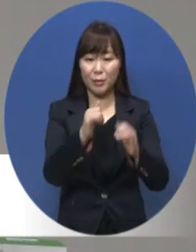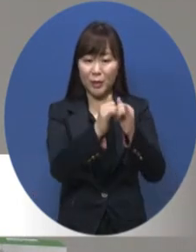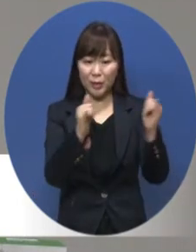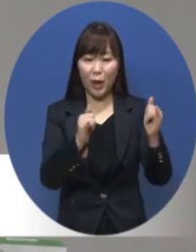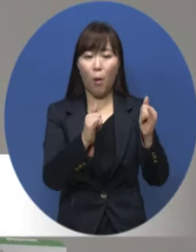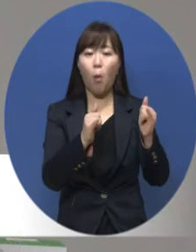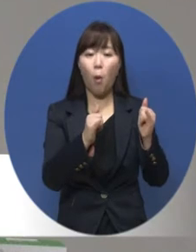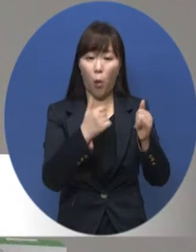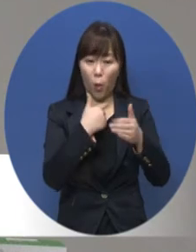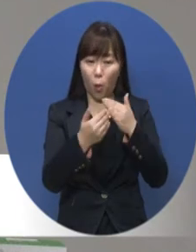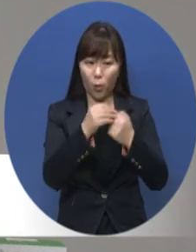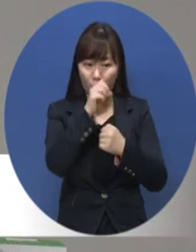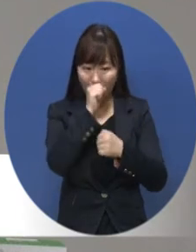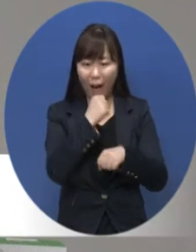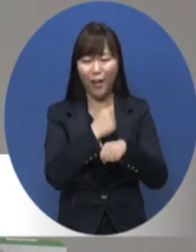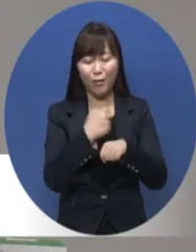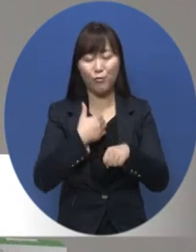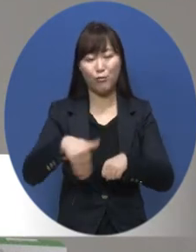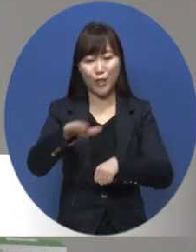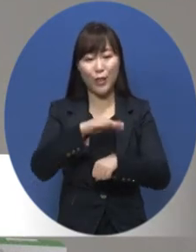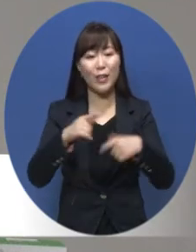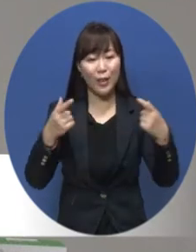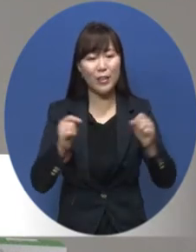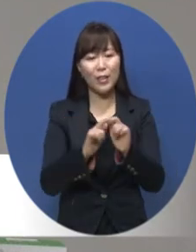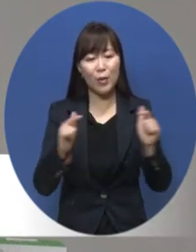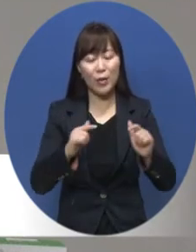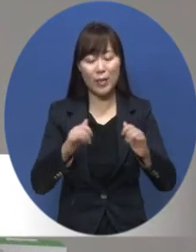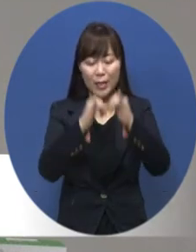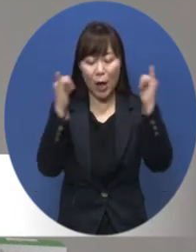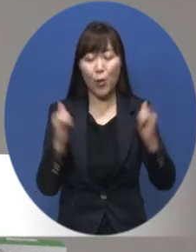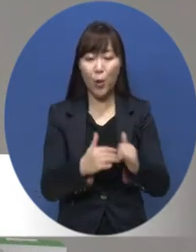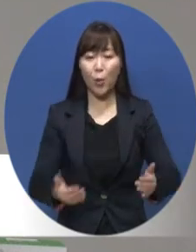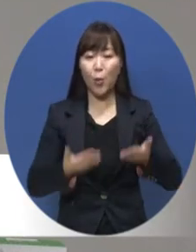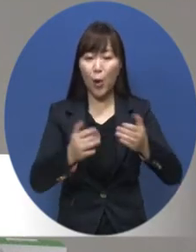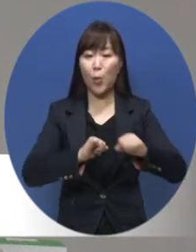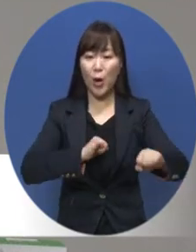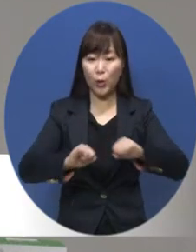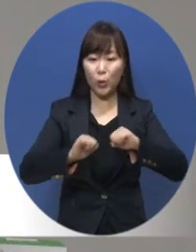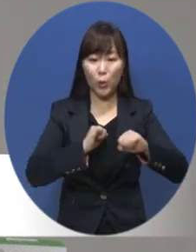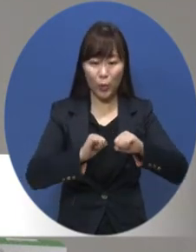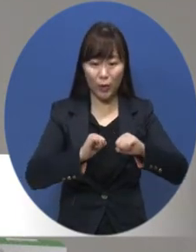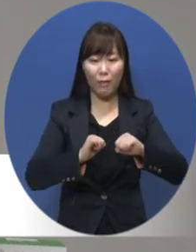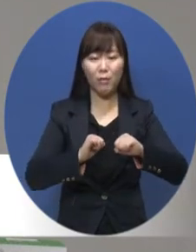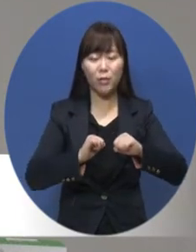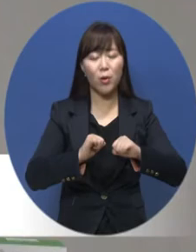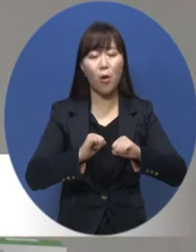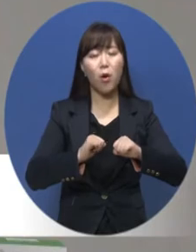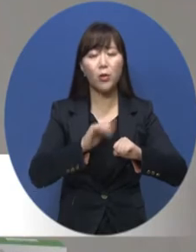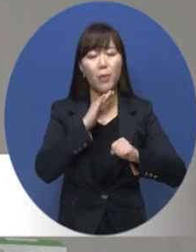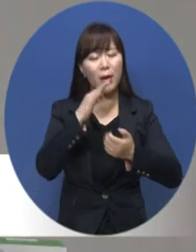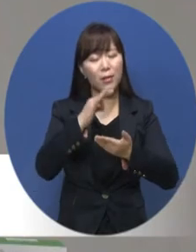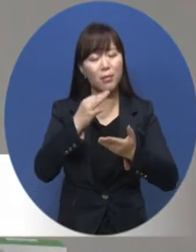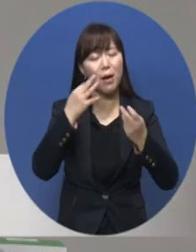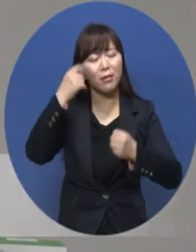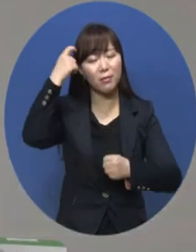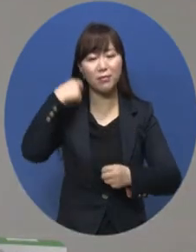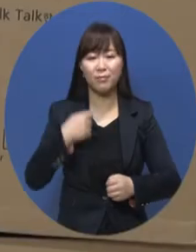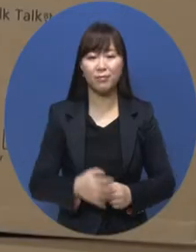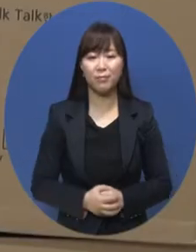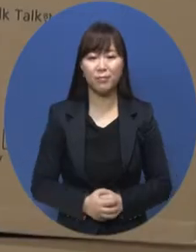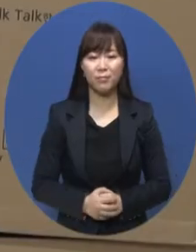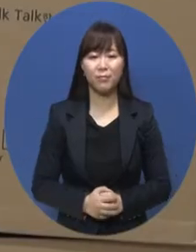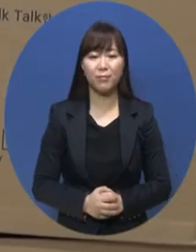좋은 경험을 하시고 저희도 이런 부분에 있어서 사회공헌 활동, 다양한 사회공헌 활동을 함에 있어서 저희도 많은 가치를 느끼고